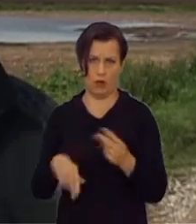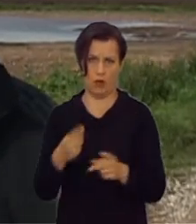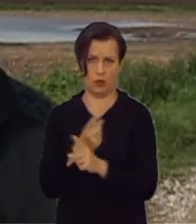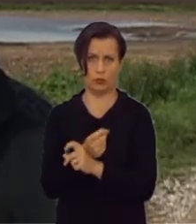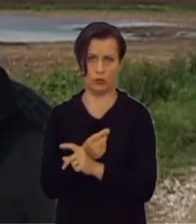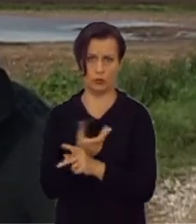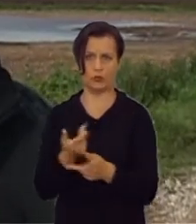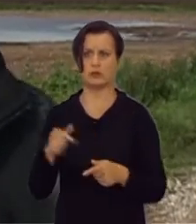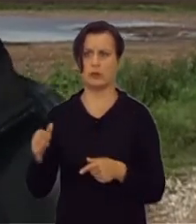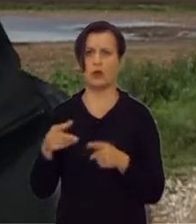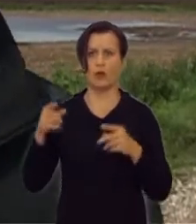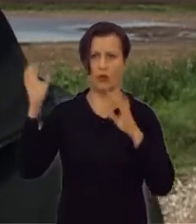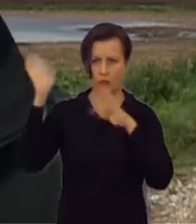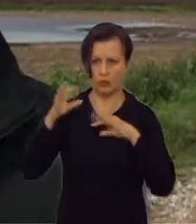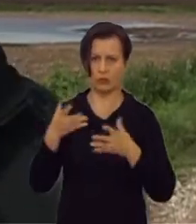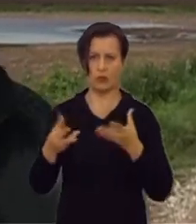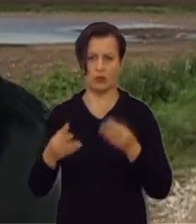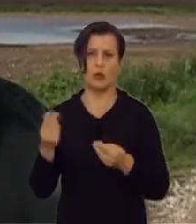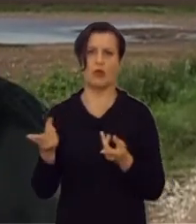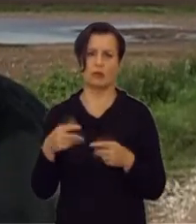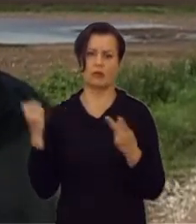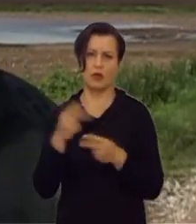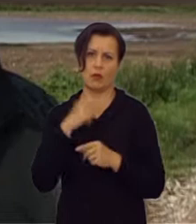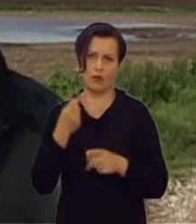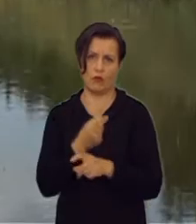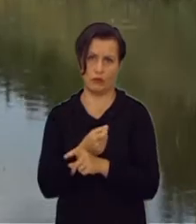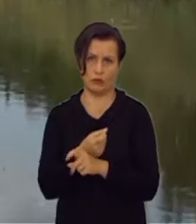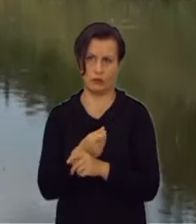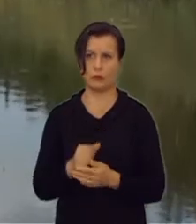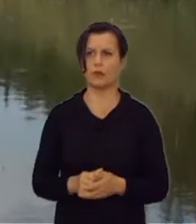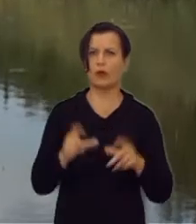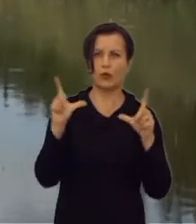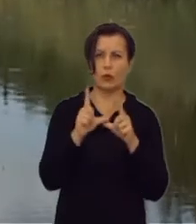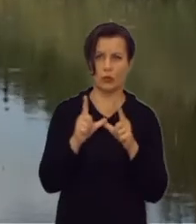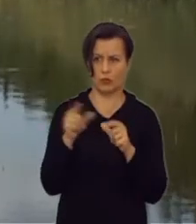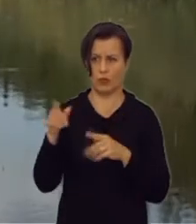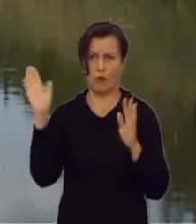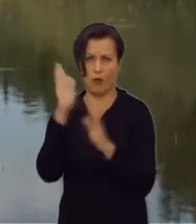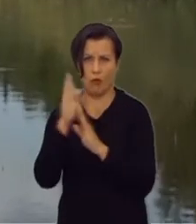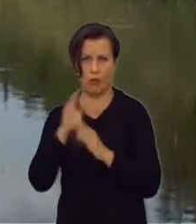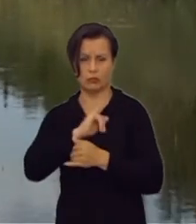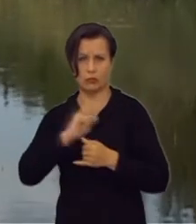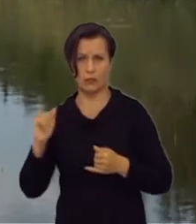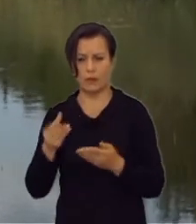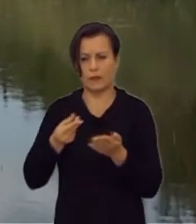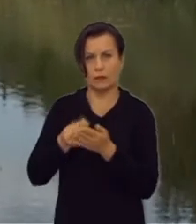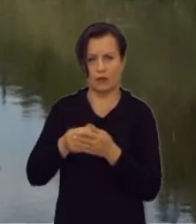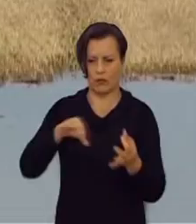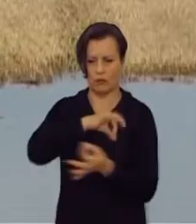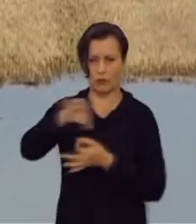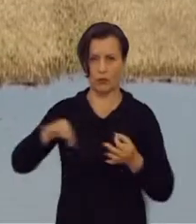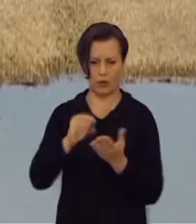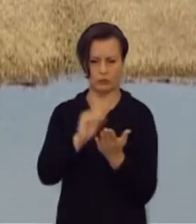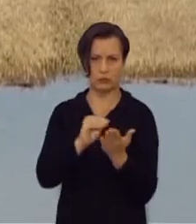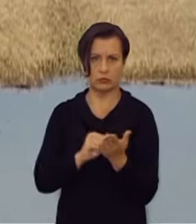tiesiog, o vis drėgnesnė yra vis didesnė kaštai, daugiau kūrą reikia. Ūkininkai esant tokioms oro sąlygoms nepasieks